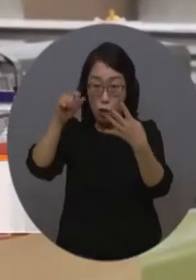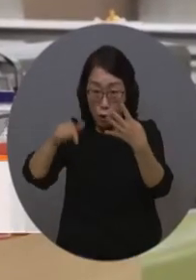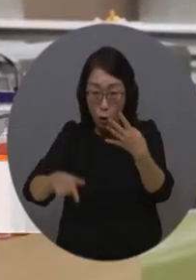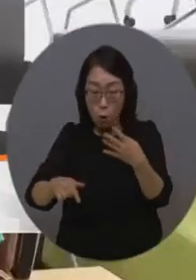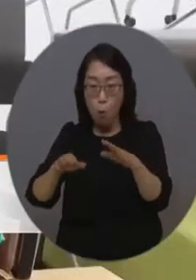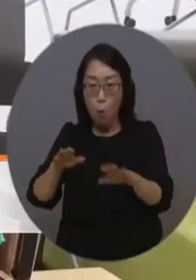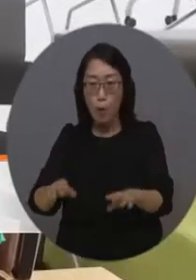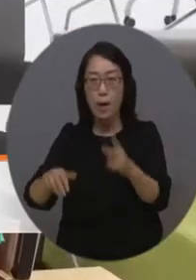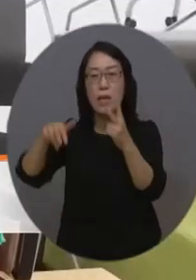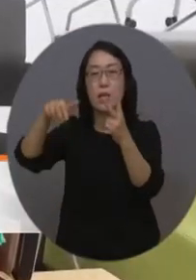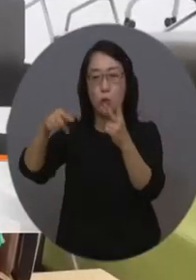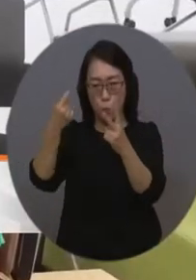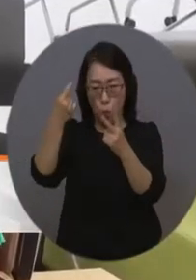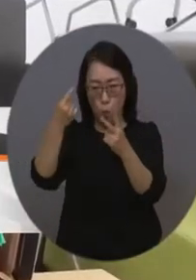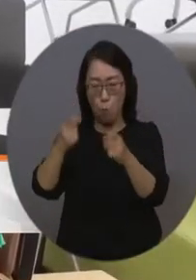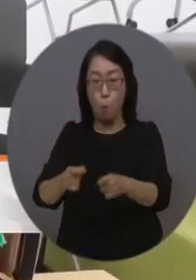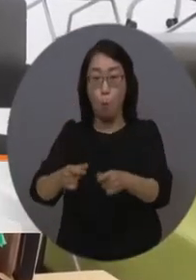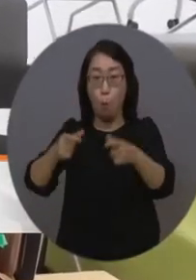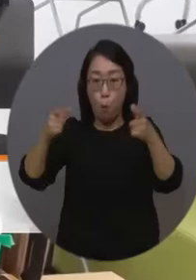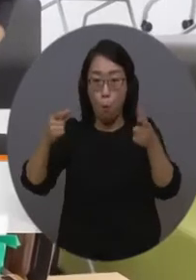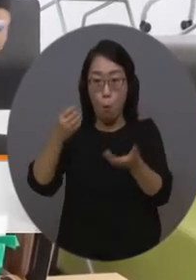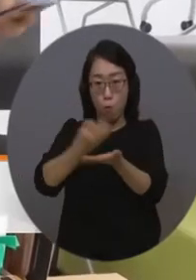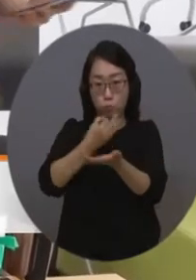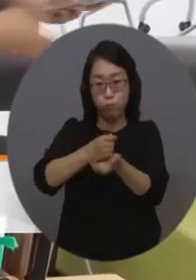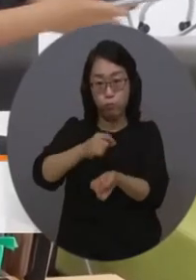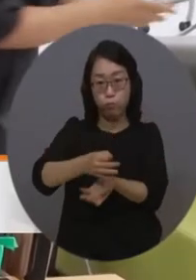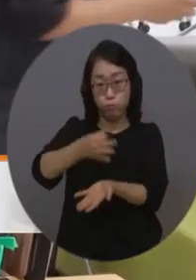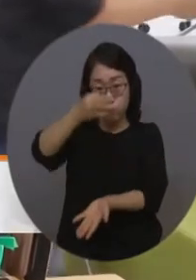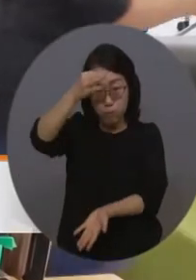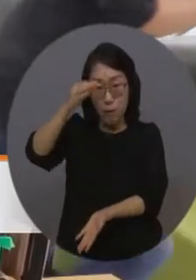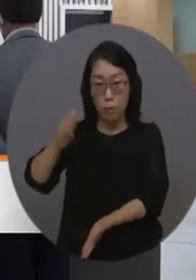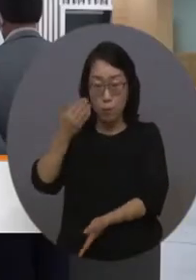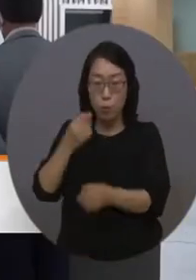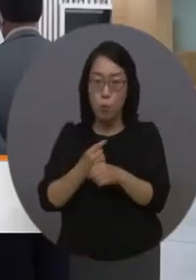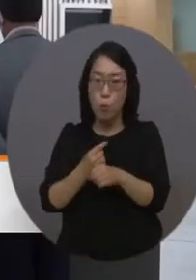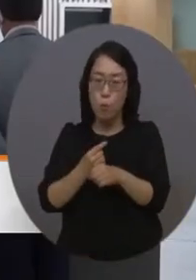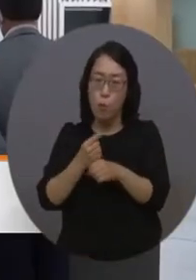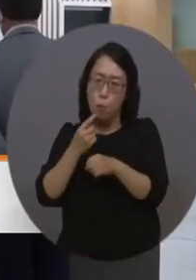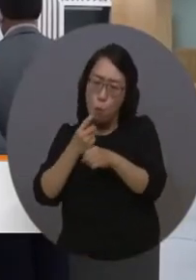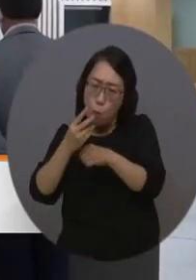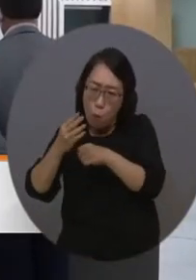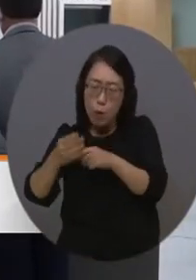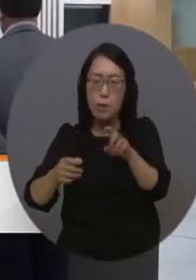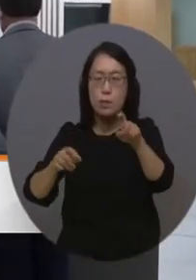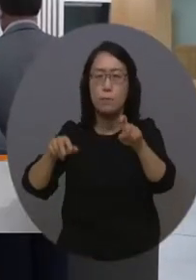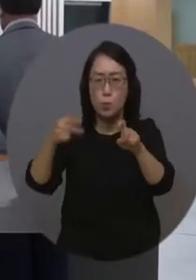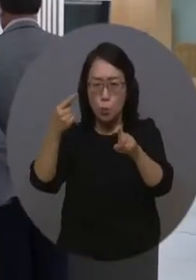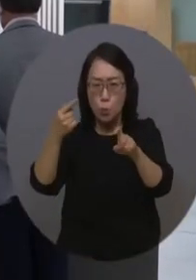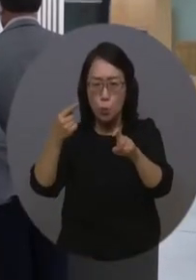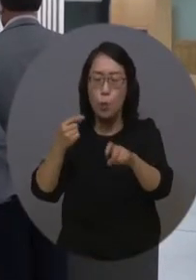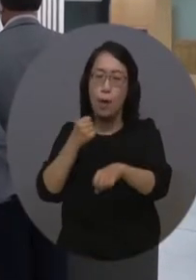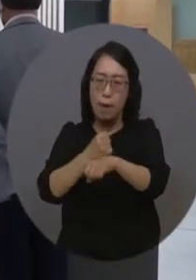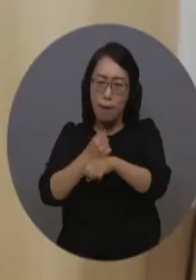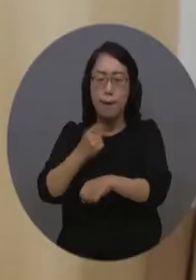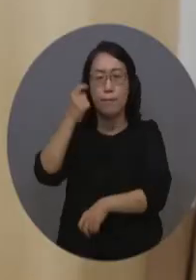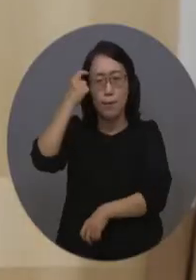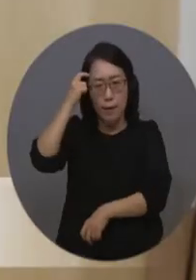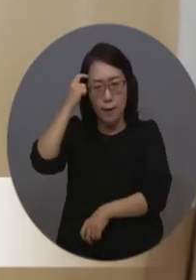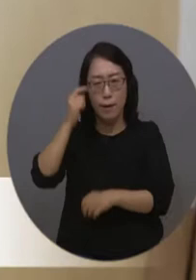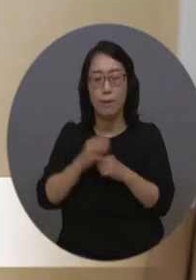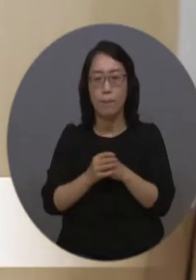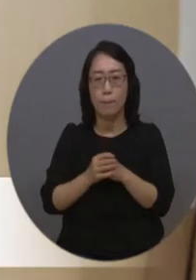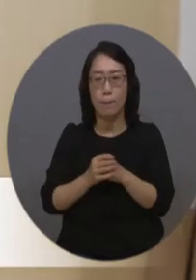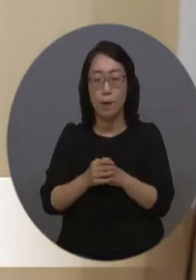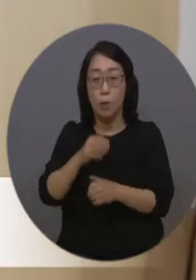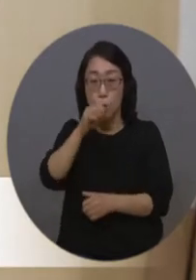들어 2조대를 훌쩍 넘어 후년에는 10조대의 거대 시장 진입이 예견되고 있습니다. 네, 이렇게